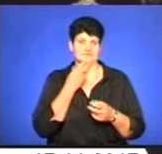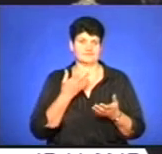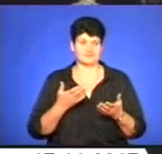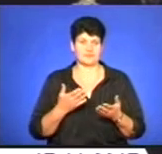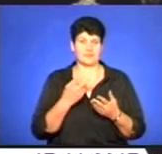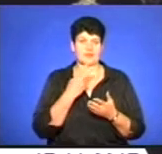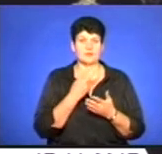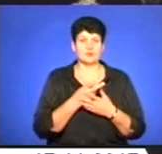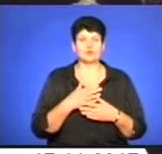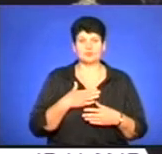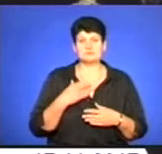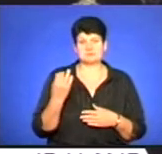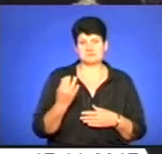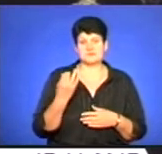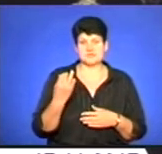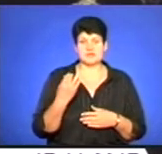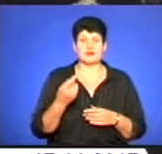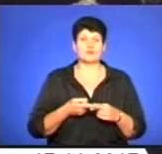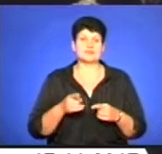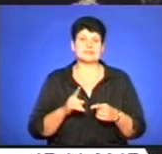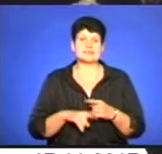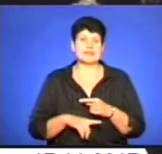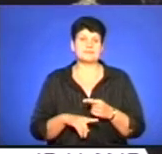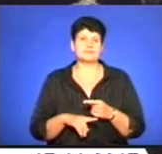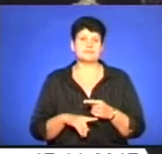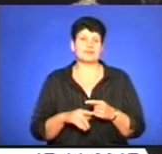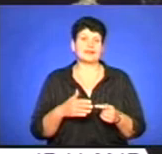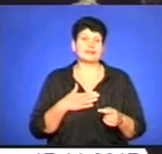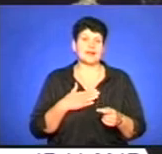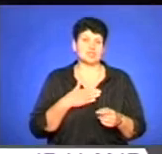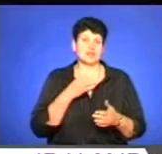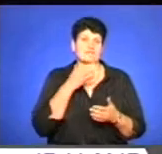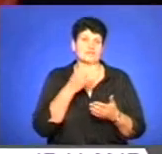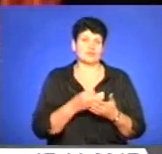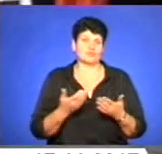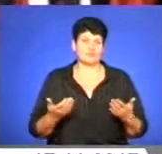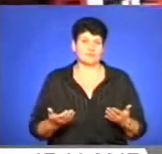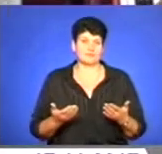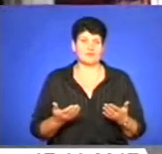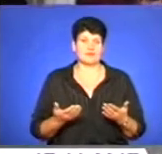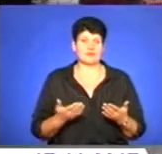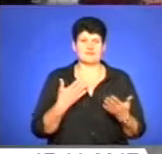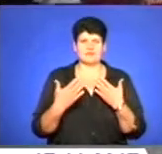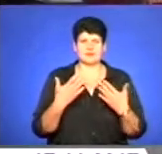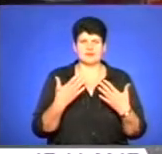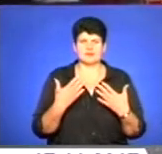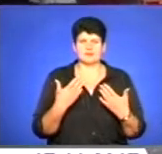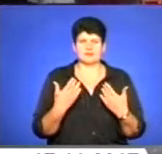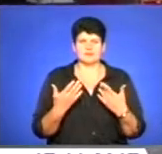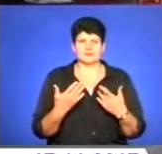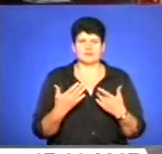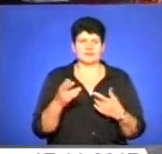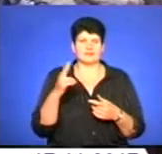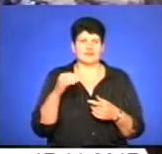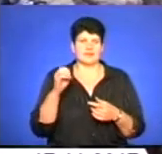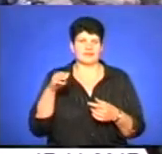Тому нас це зацікавило, і це, як то кажуть, наша відповідь така. гаряче з'ясування стосунків, майже детективна